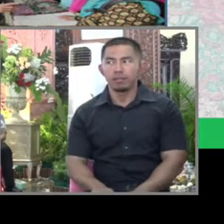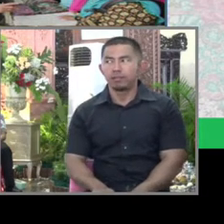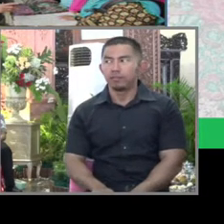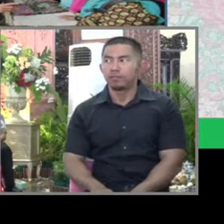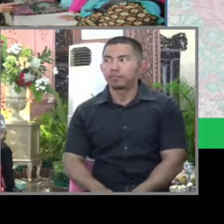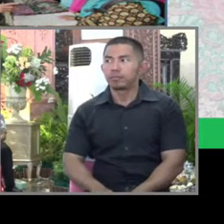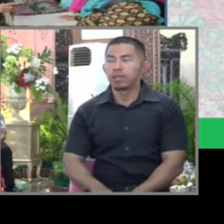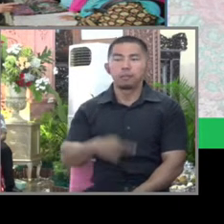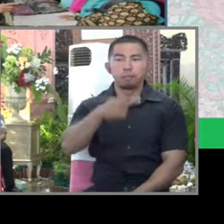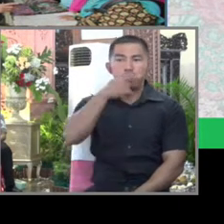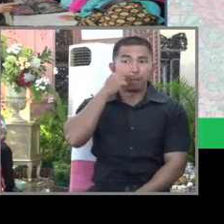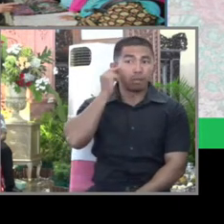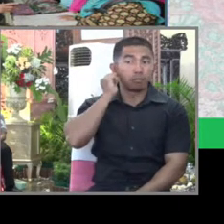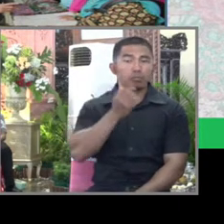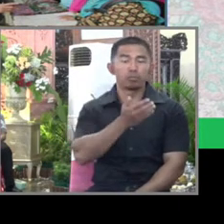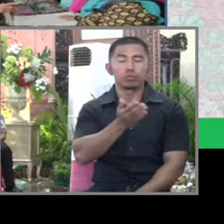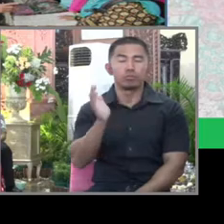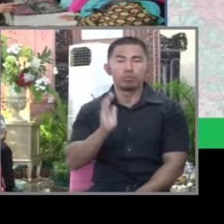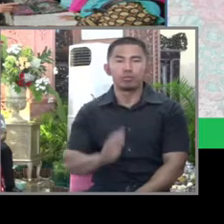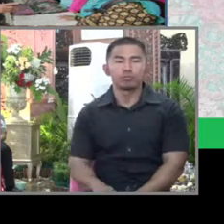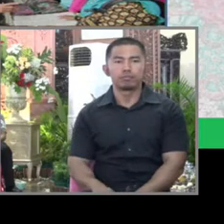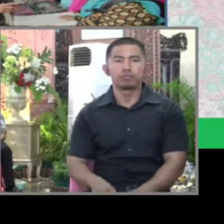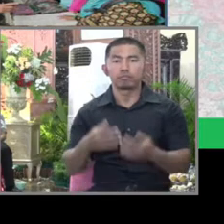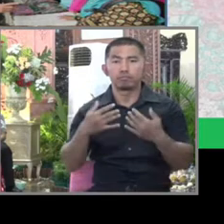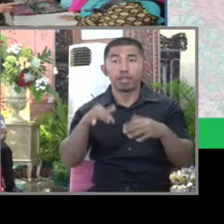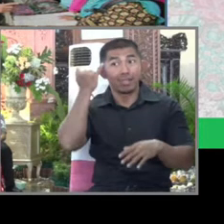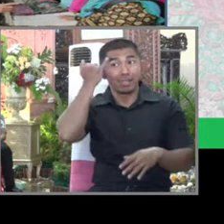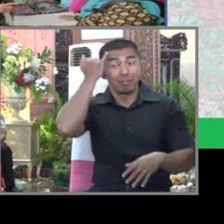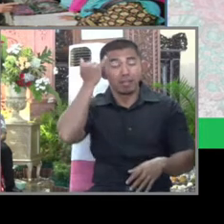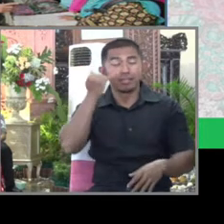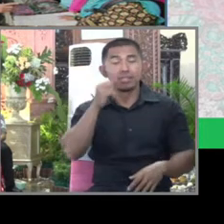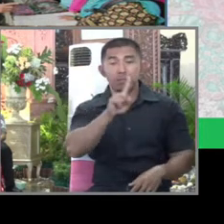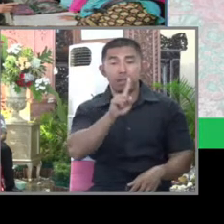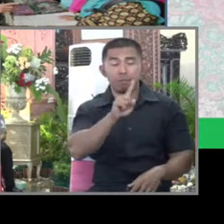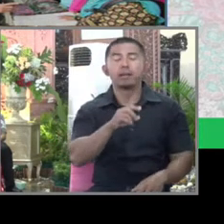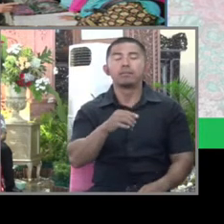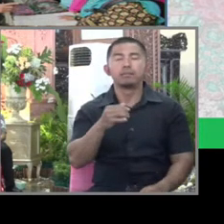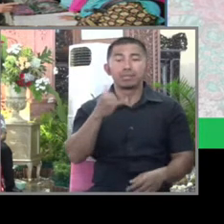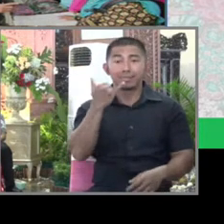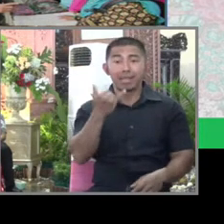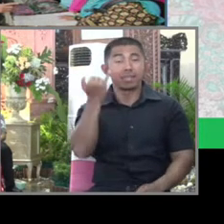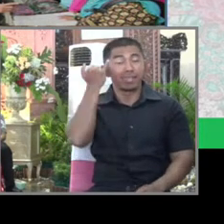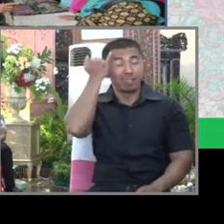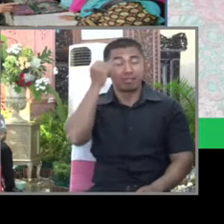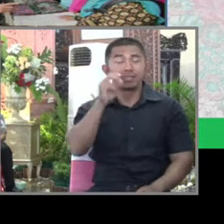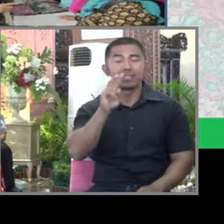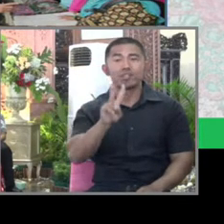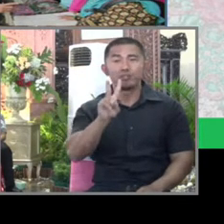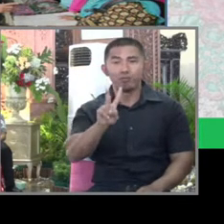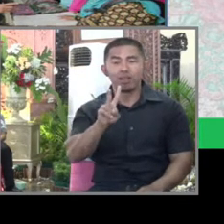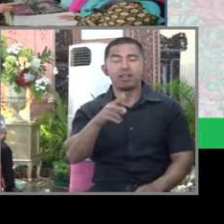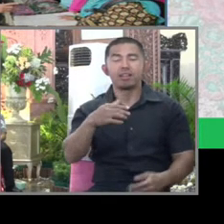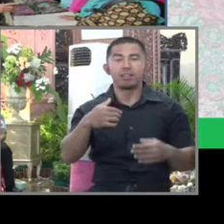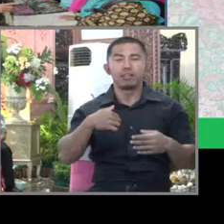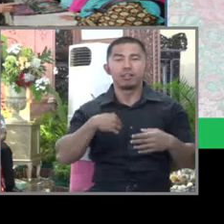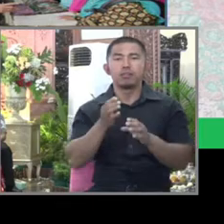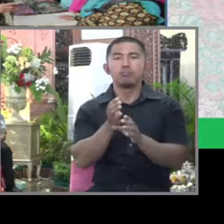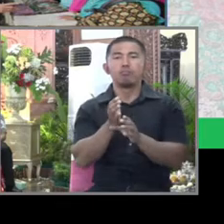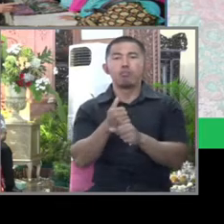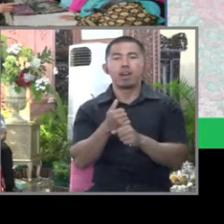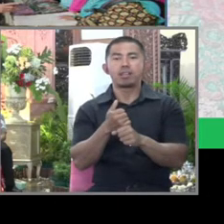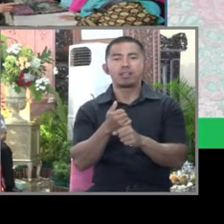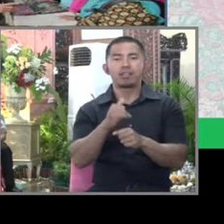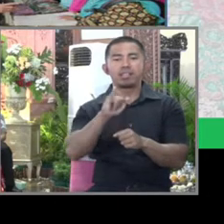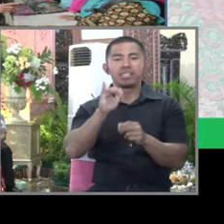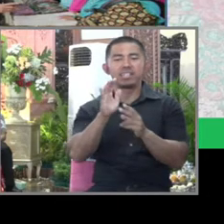Bapak Ibu semuanya kemudian inovasi yang kedua adalah kami buat industri